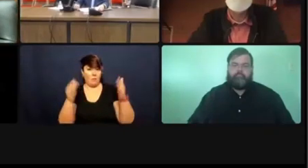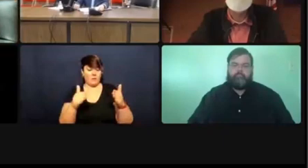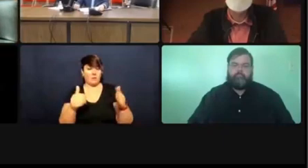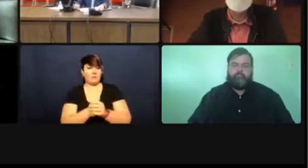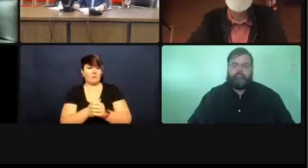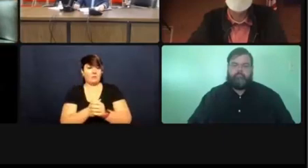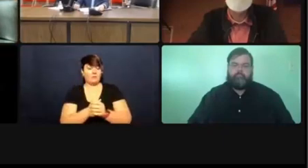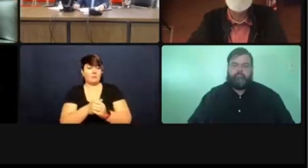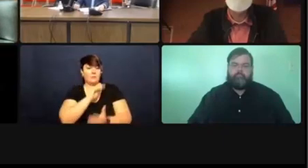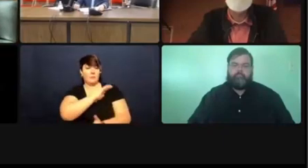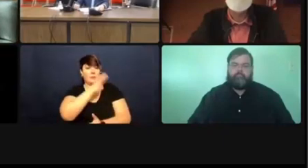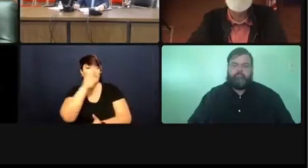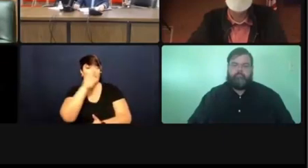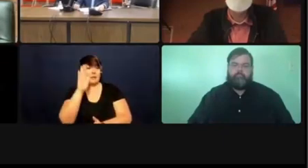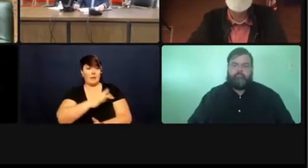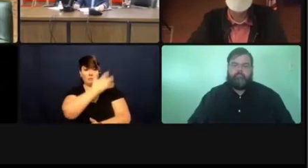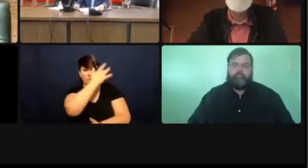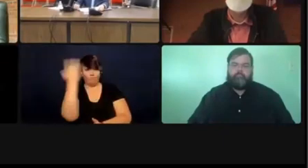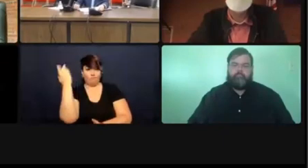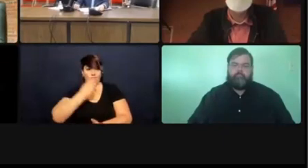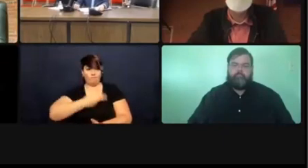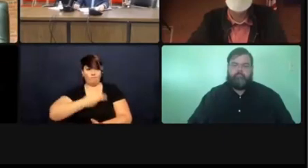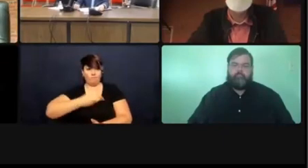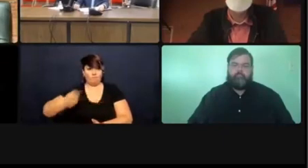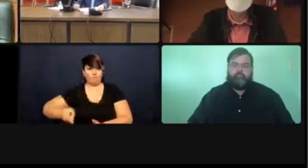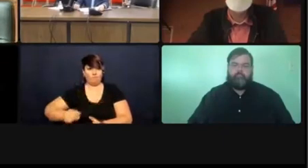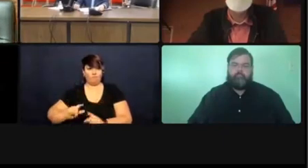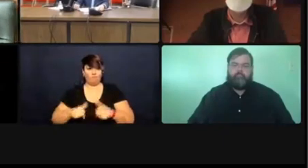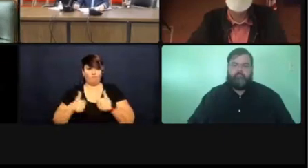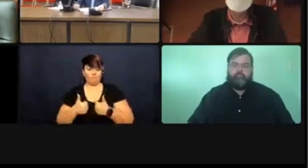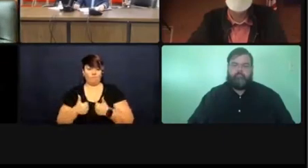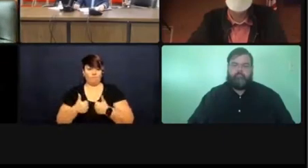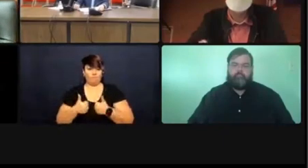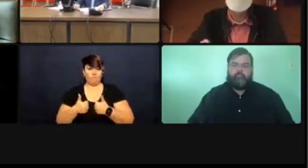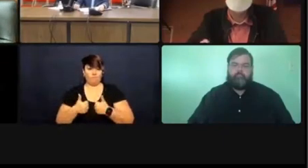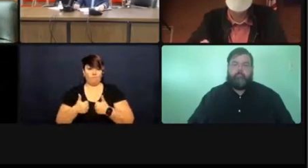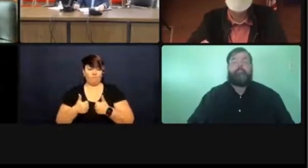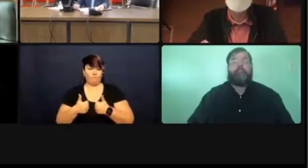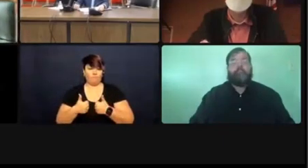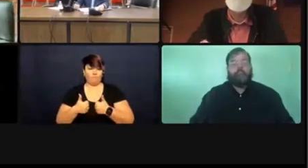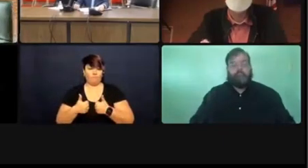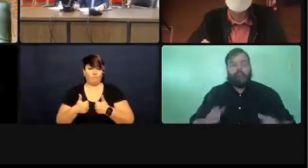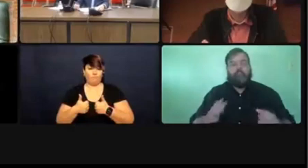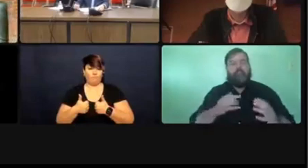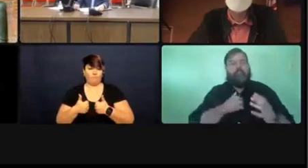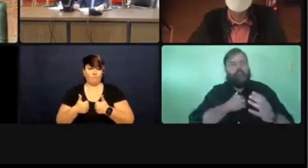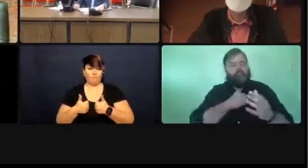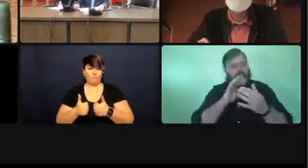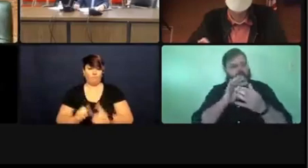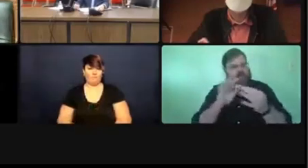kufanya, lakini kwa kweli kufikia sasa ningependa kuwashukuru kwa kazi nzuri ambayo mmefanya.